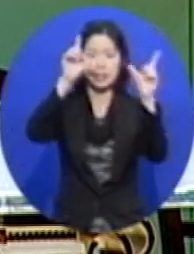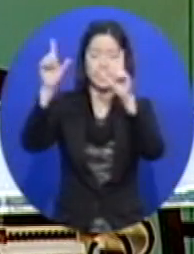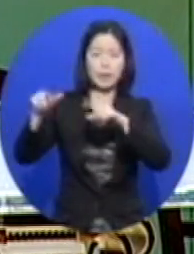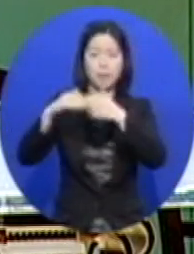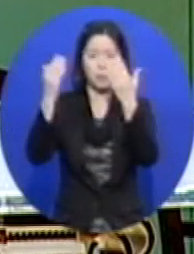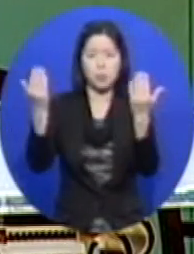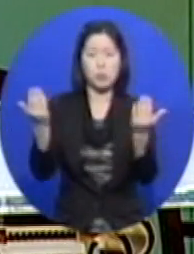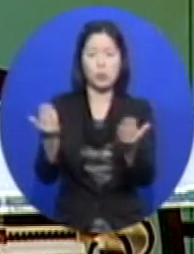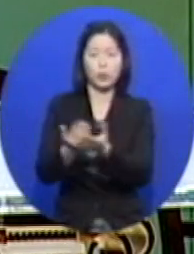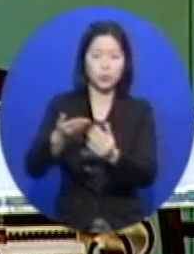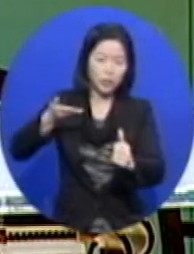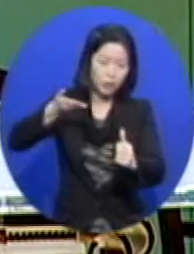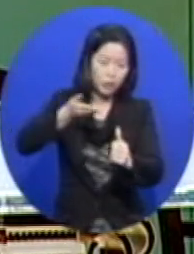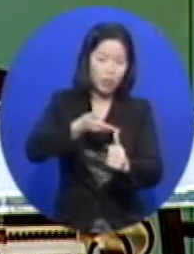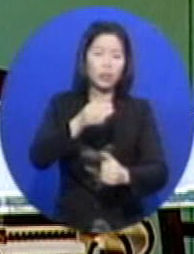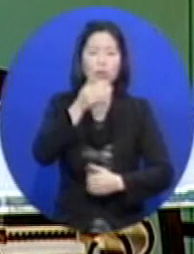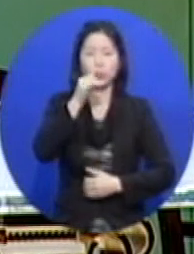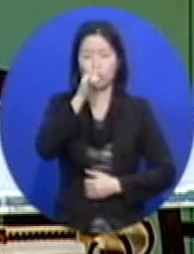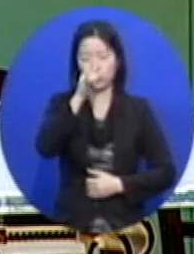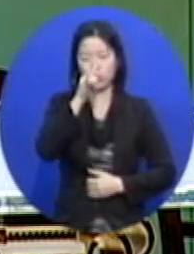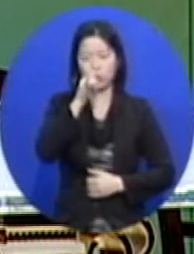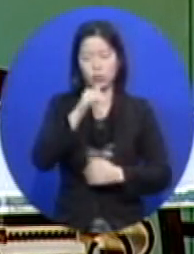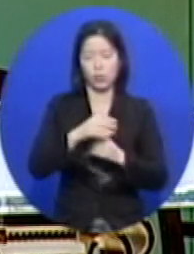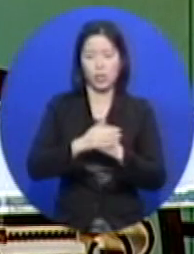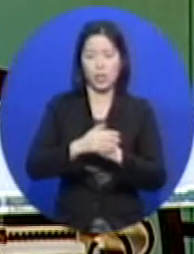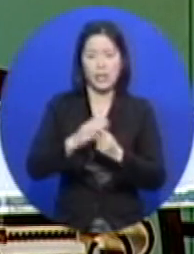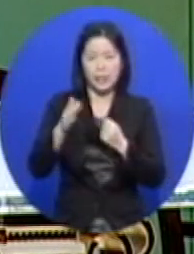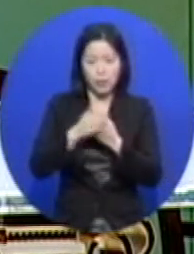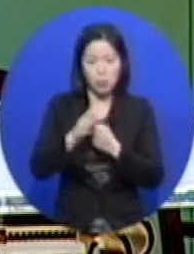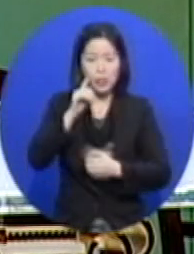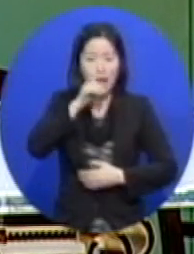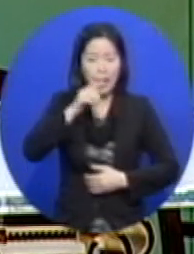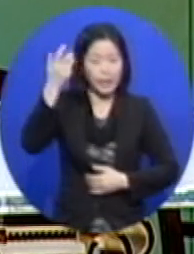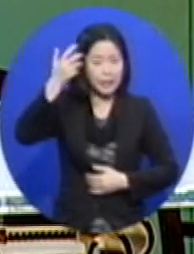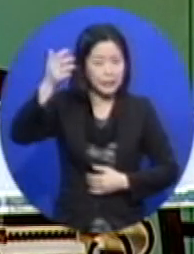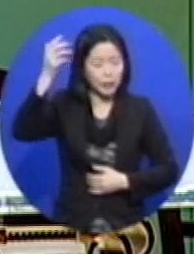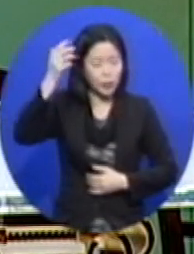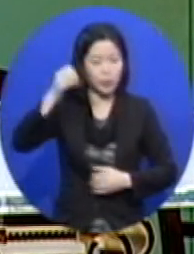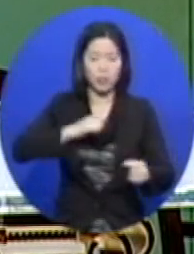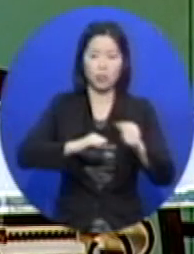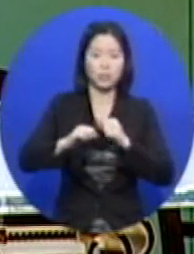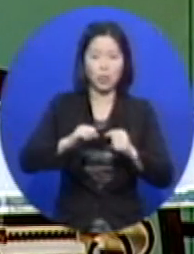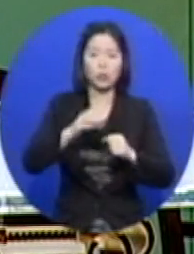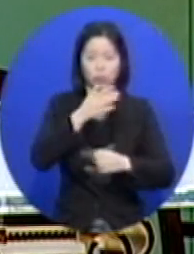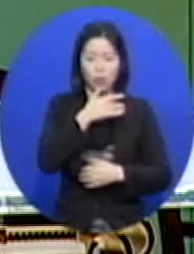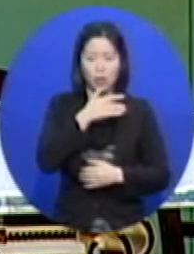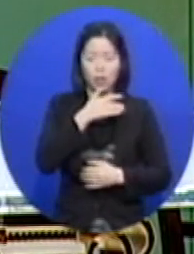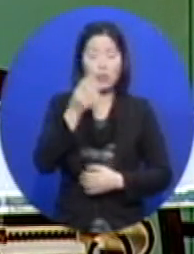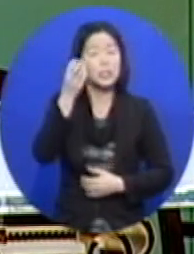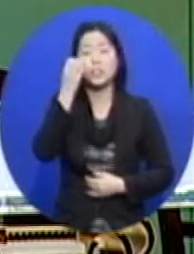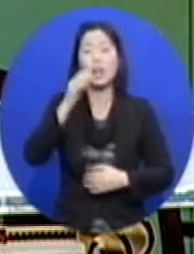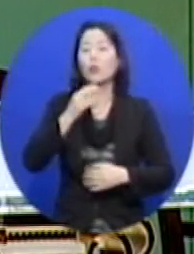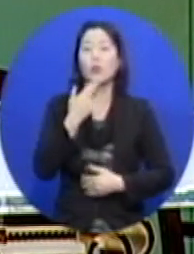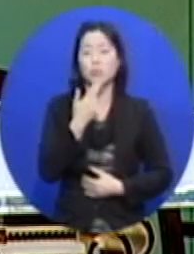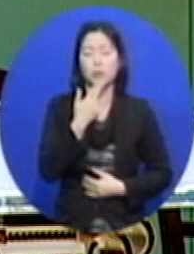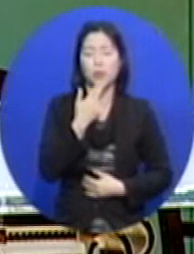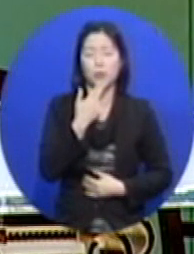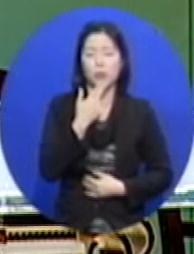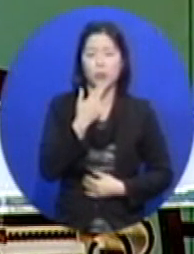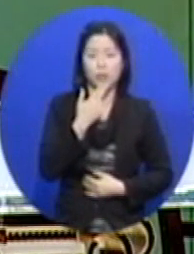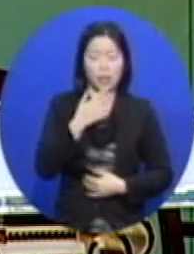있습니다 그러니까 악한 영의 역사 구나 이상할 것도 없어요 악한 영의 역사가